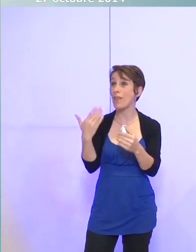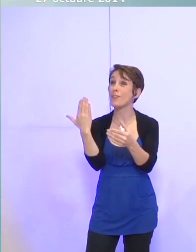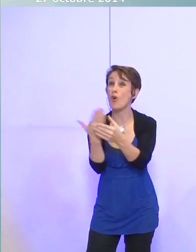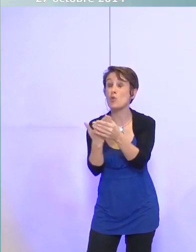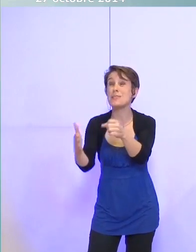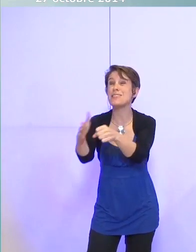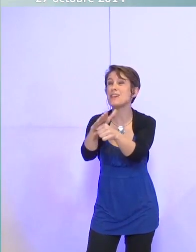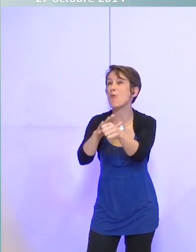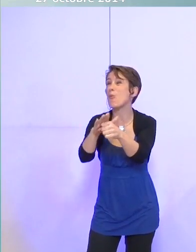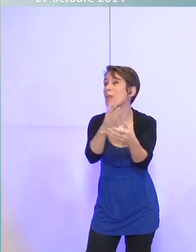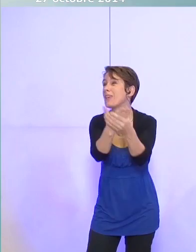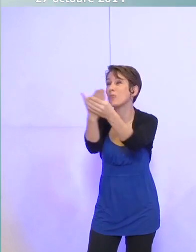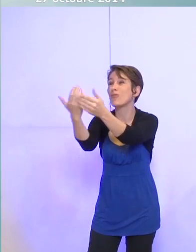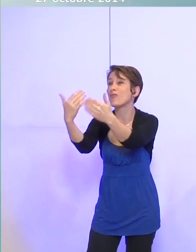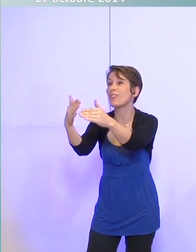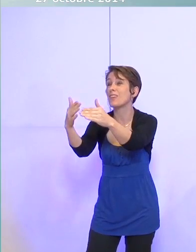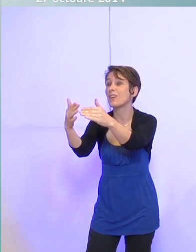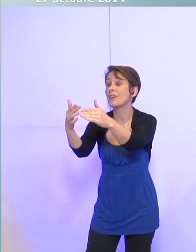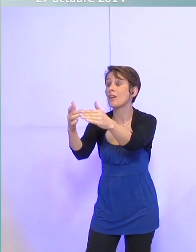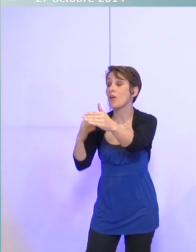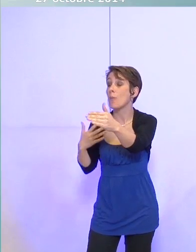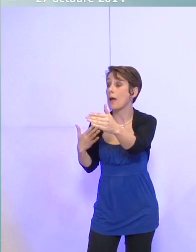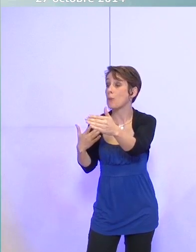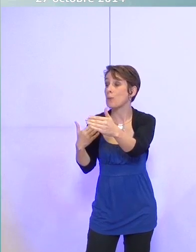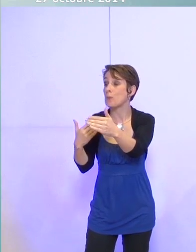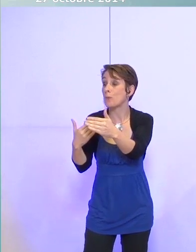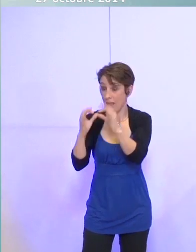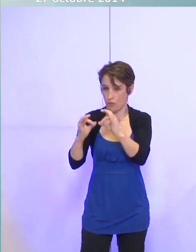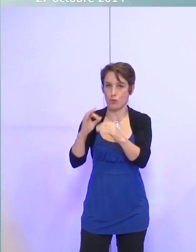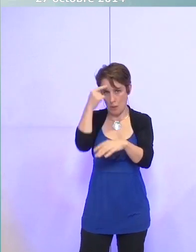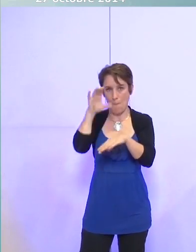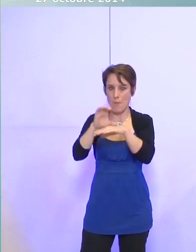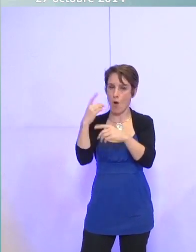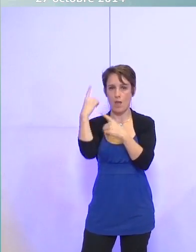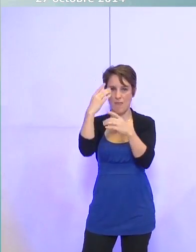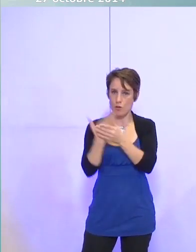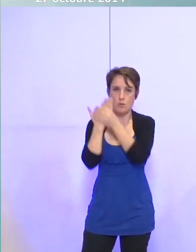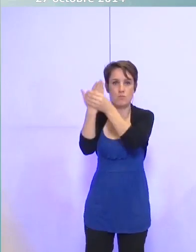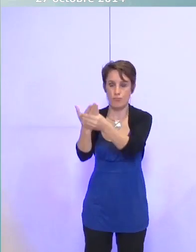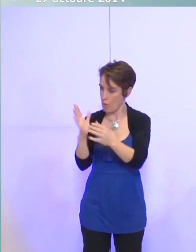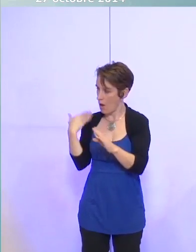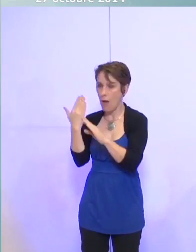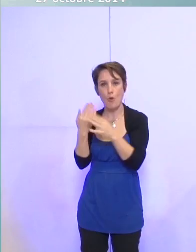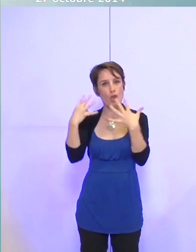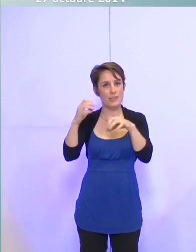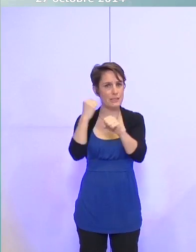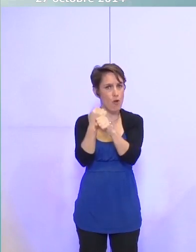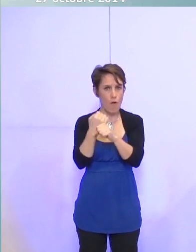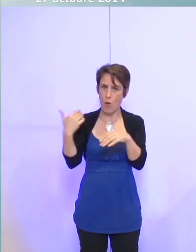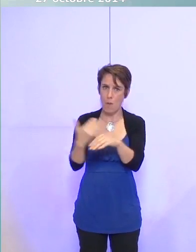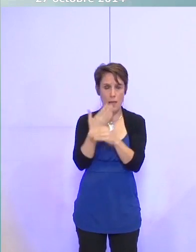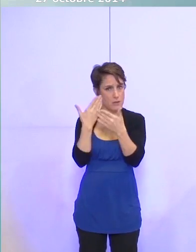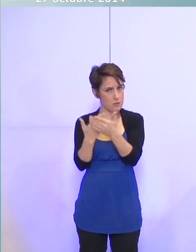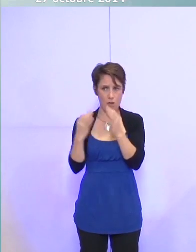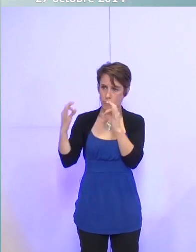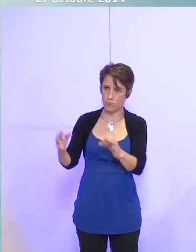que les conseils de la ville puissent déposer ses mémoires, ce qui s'est fait pendant 19 ans sans aucune difficulté.